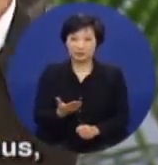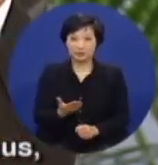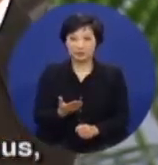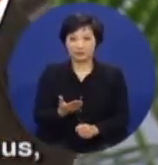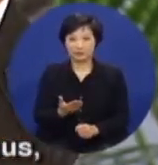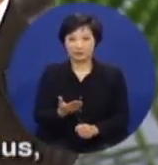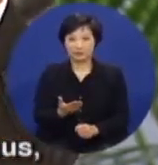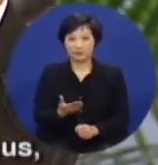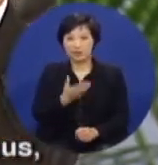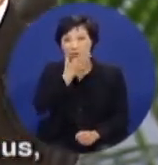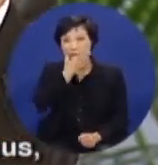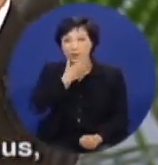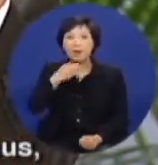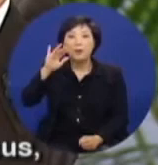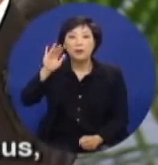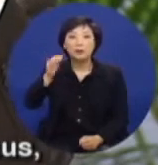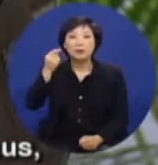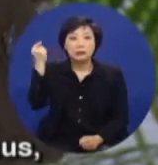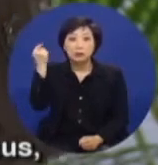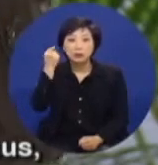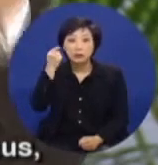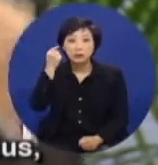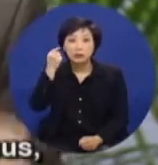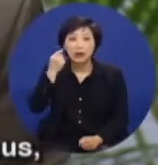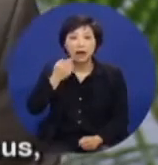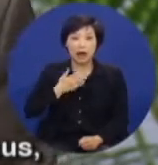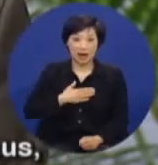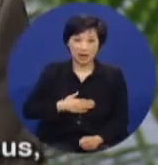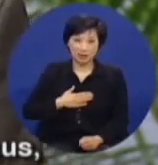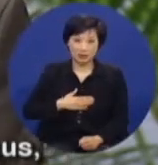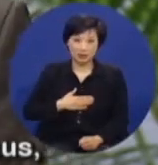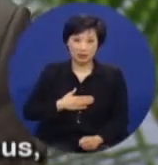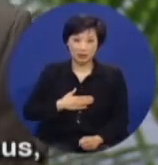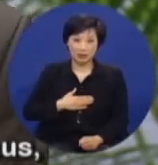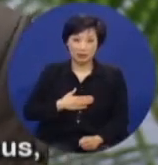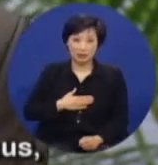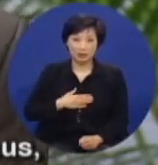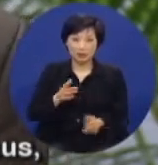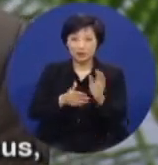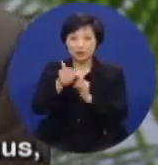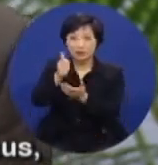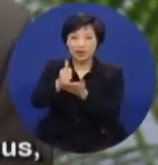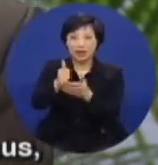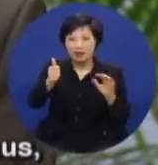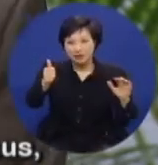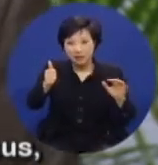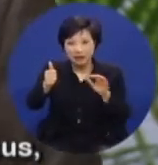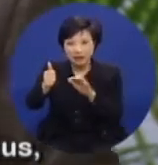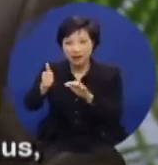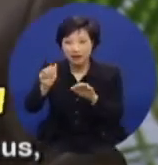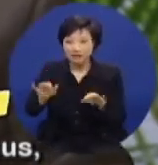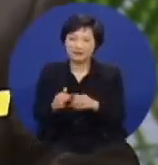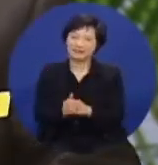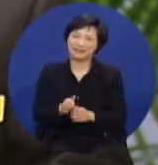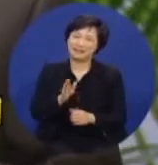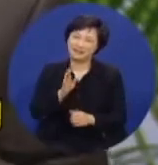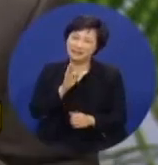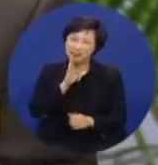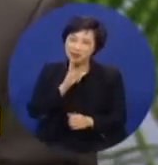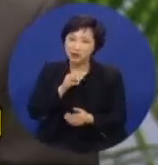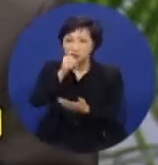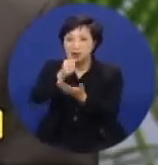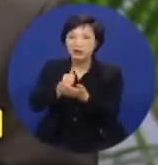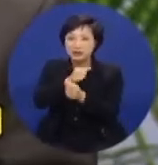복된 소식을 알고 예수께 와서 정말로 제